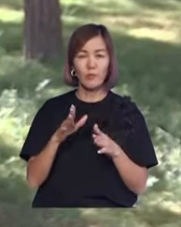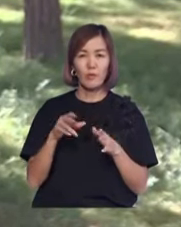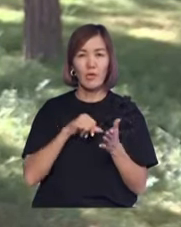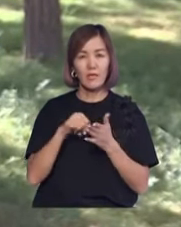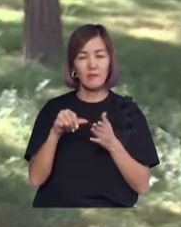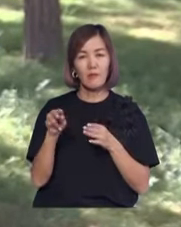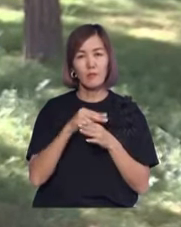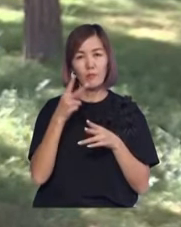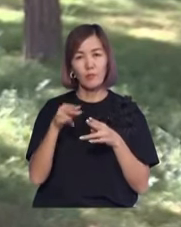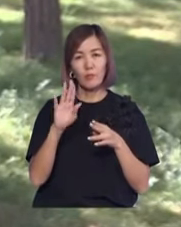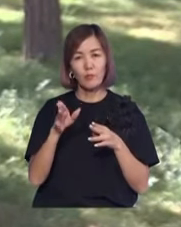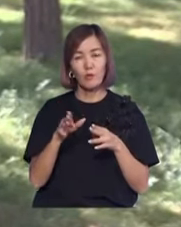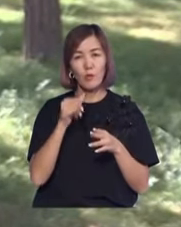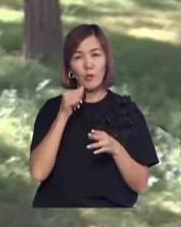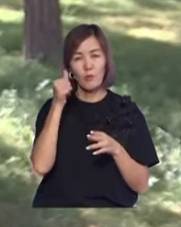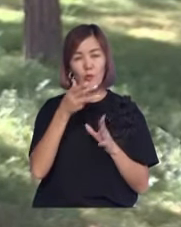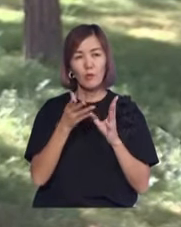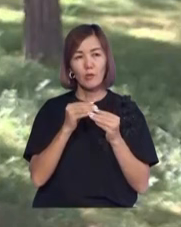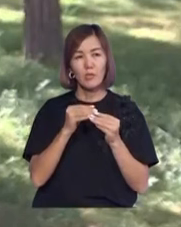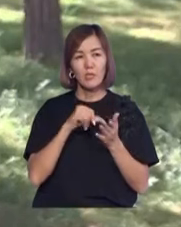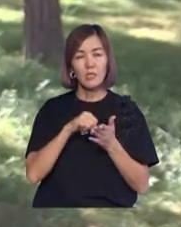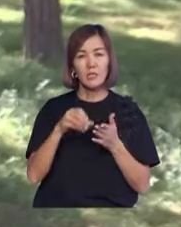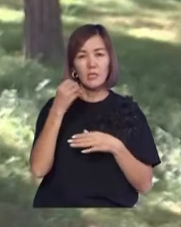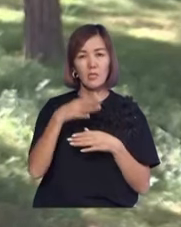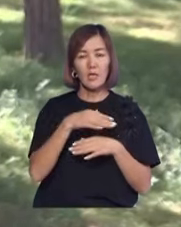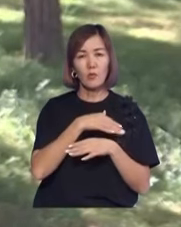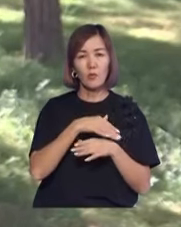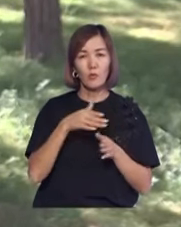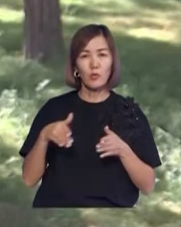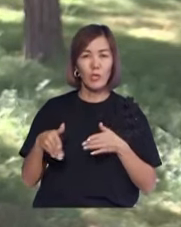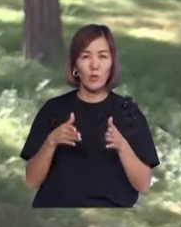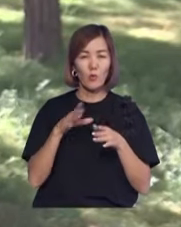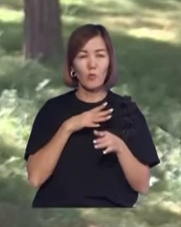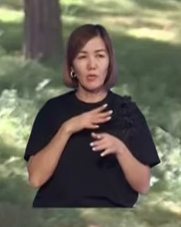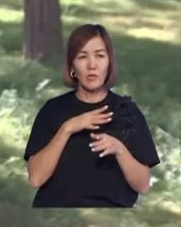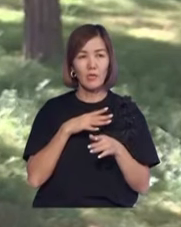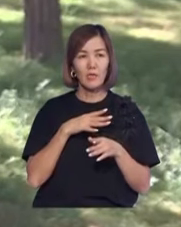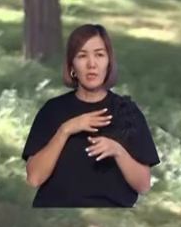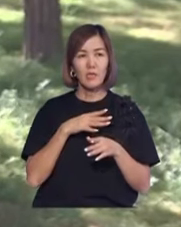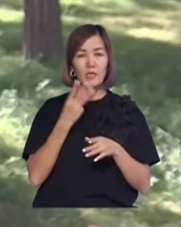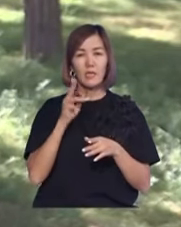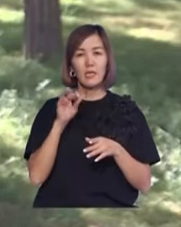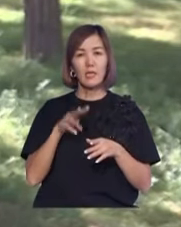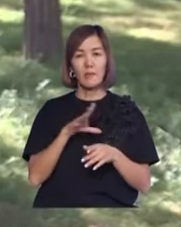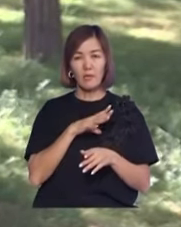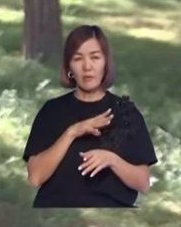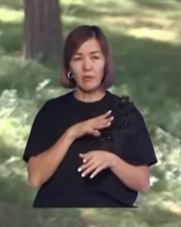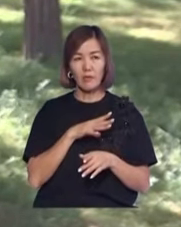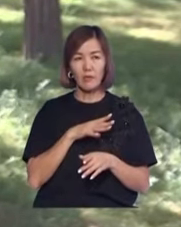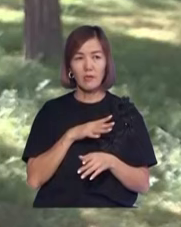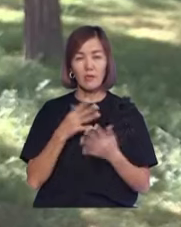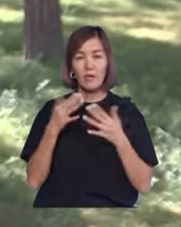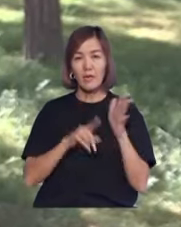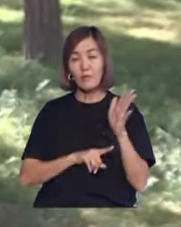асфальтирование. В том году полностью асфальтировали центральную нам дорогу. Это центральная дорога у нас 3 километра от